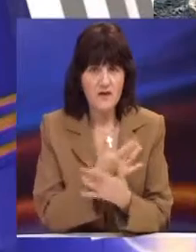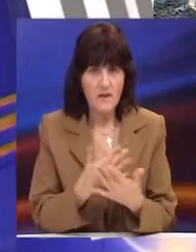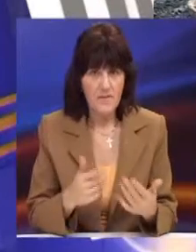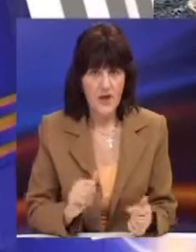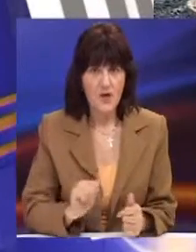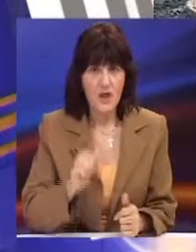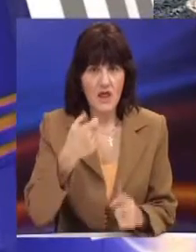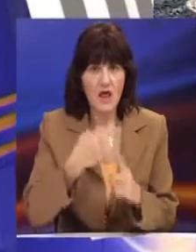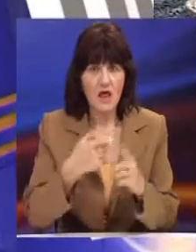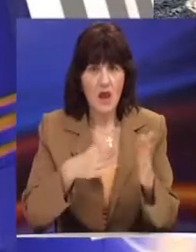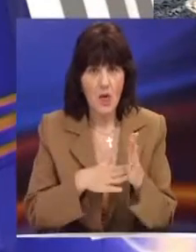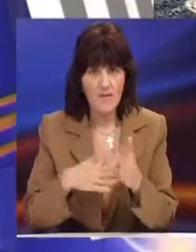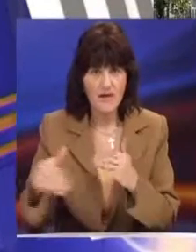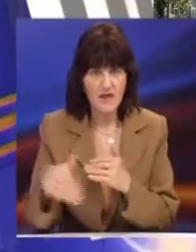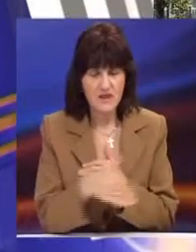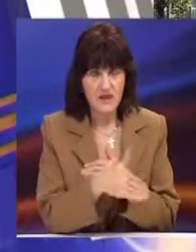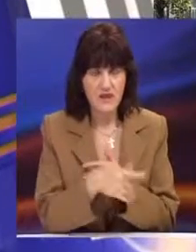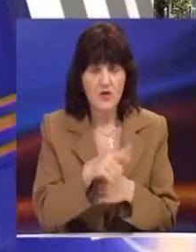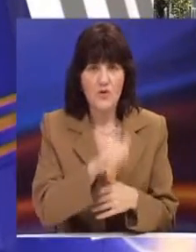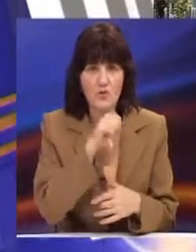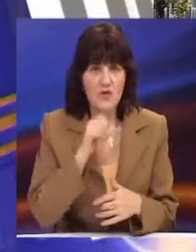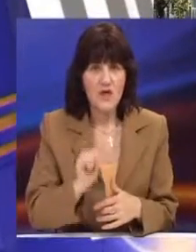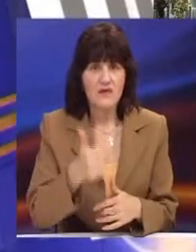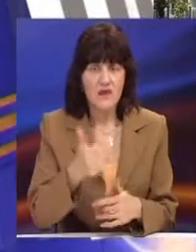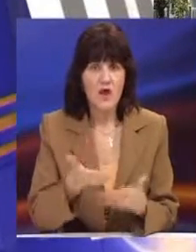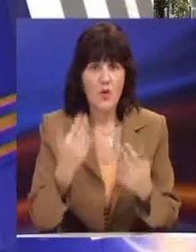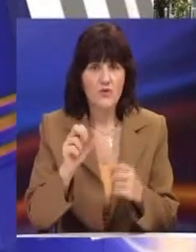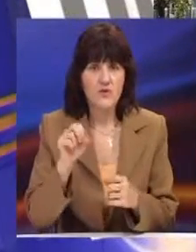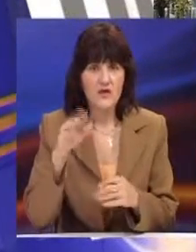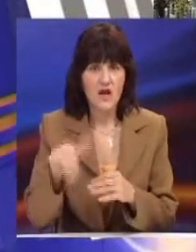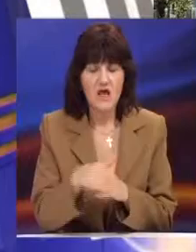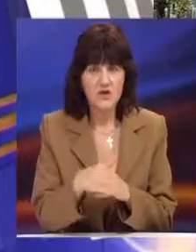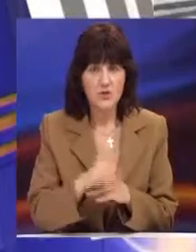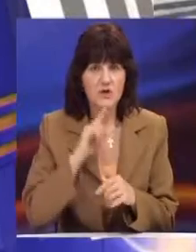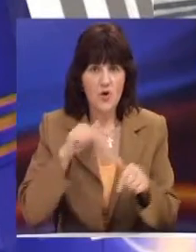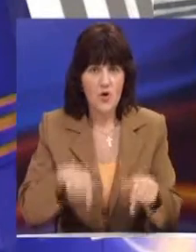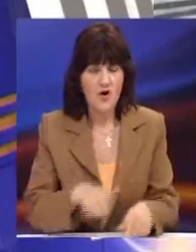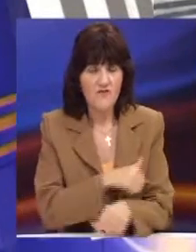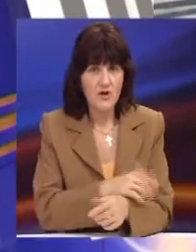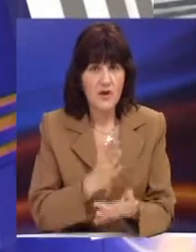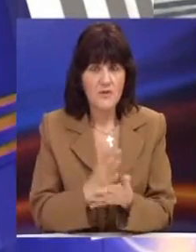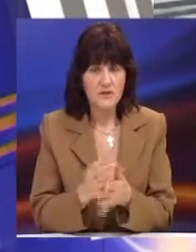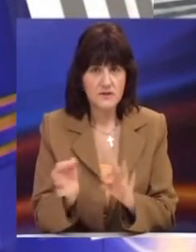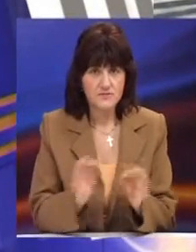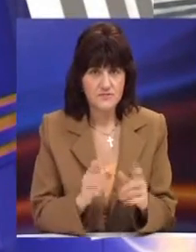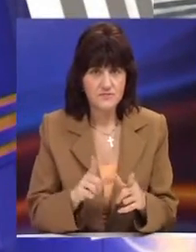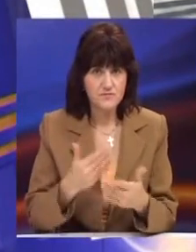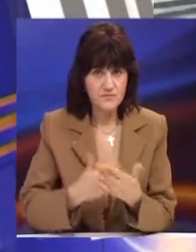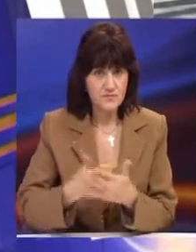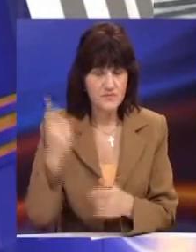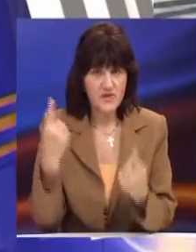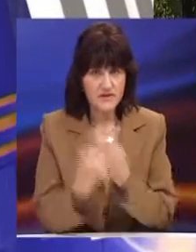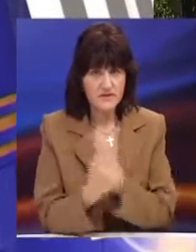dužini od skoro 1 kilometar. Ulica Ferenci Ibolje je jedna od 13 ulica koja je ušla u ovogodišnji program revitalizacije i asfaltiranja